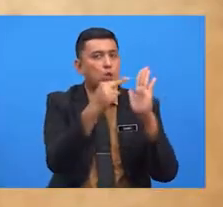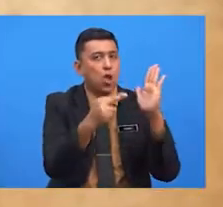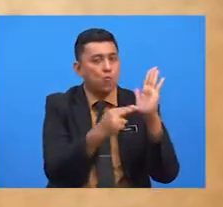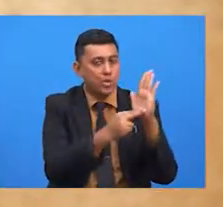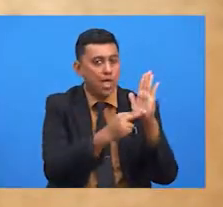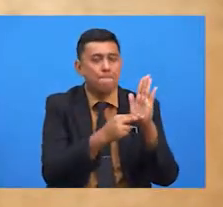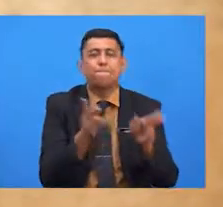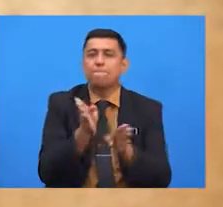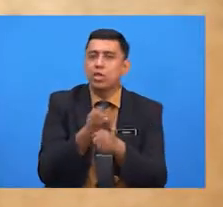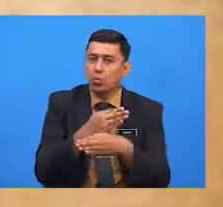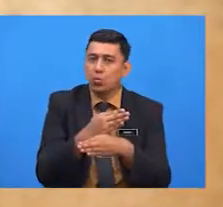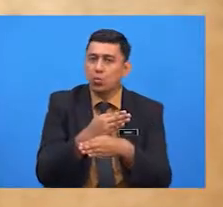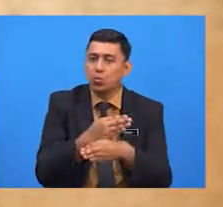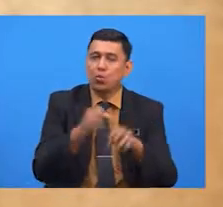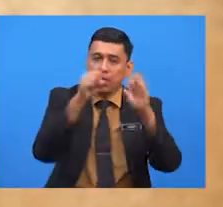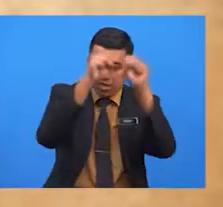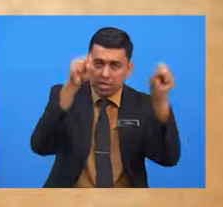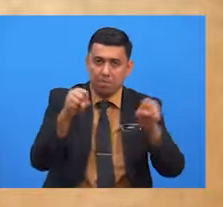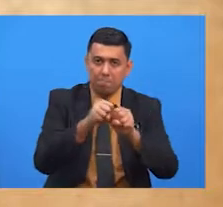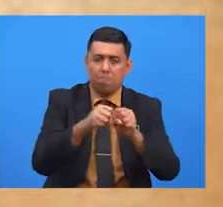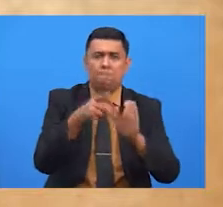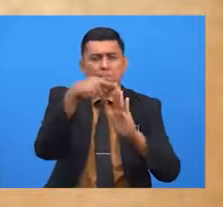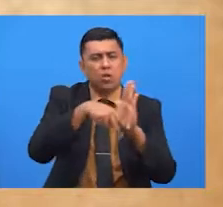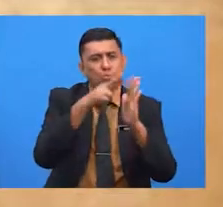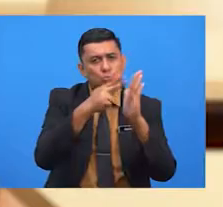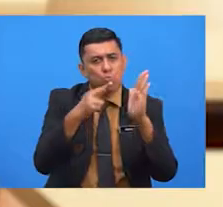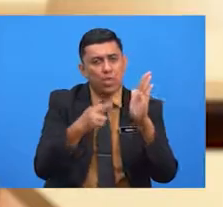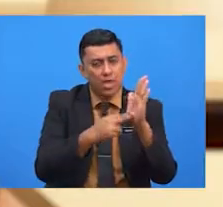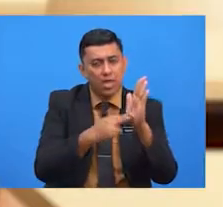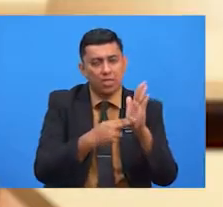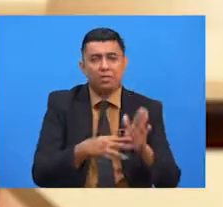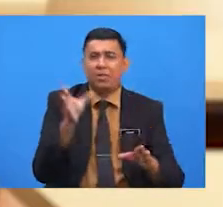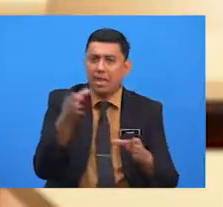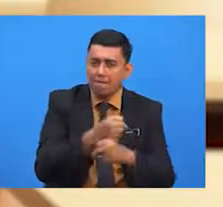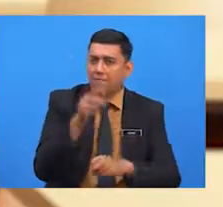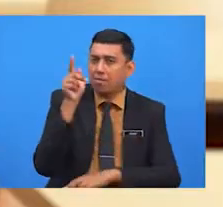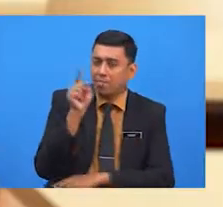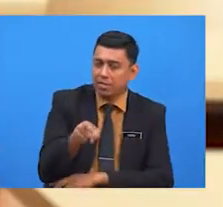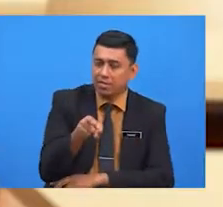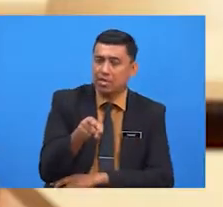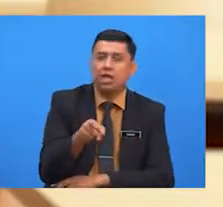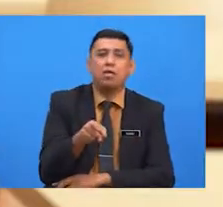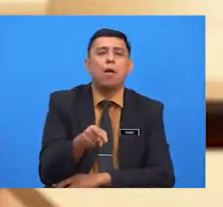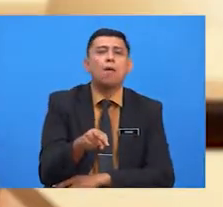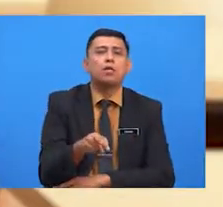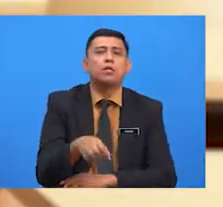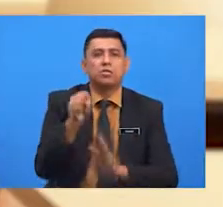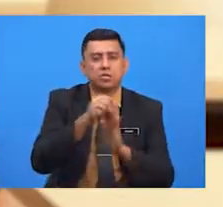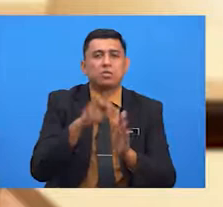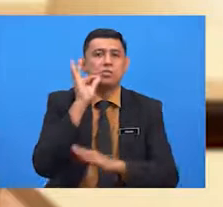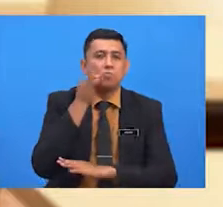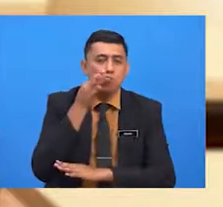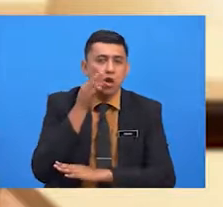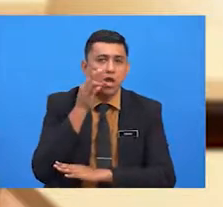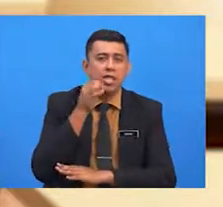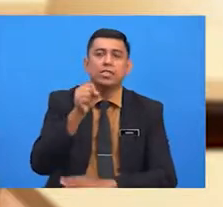Dengan adanya sistem perundangan ini dapat memastikan sesebuah tamadun berada